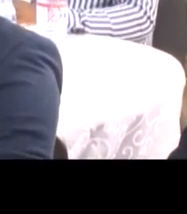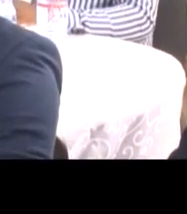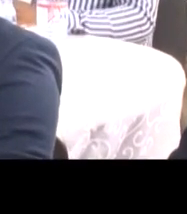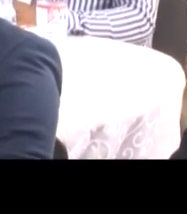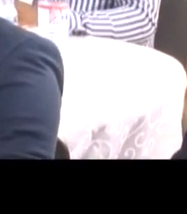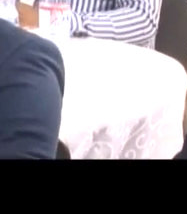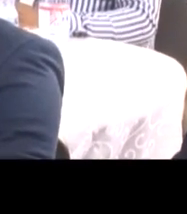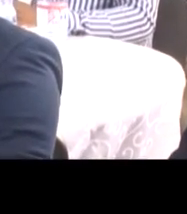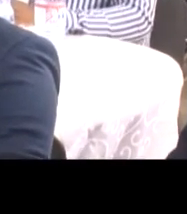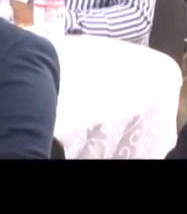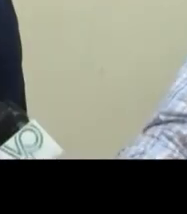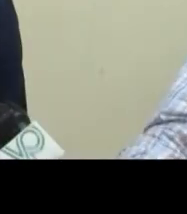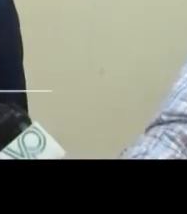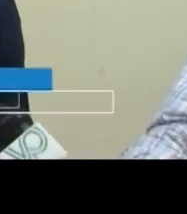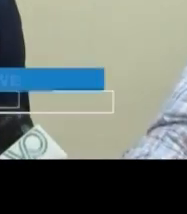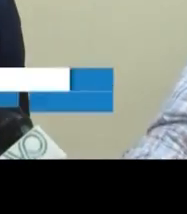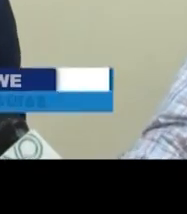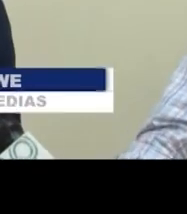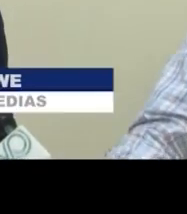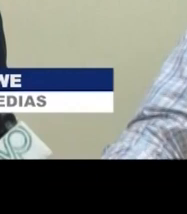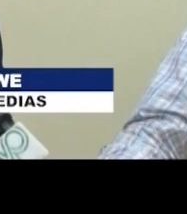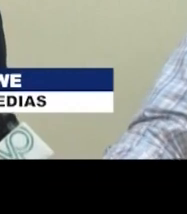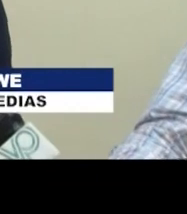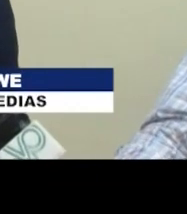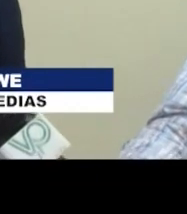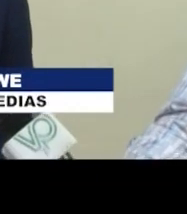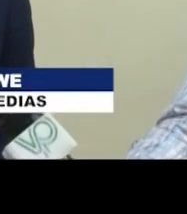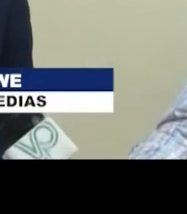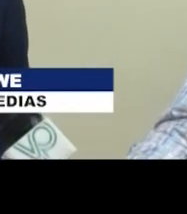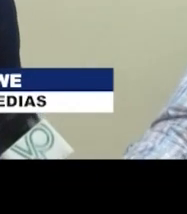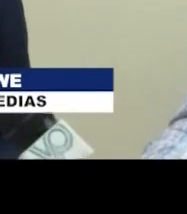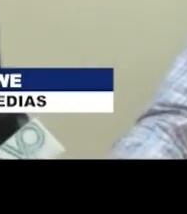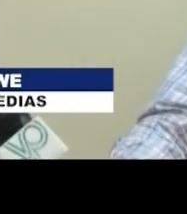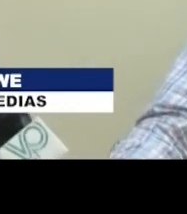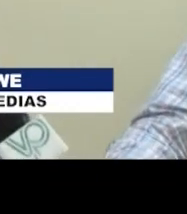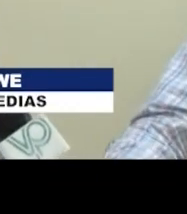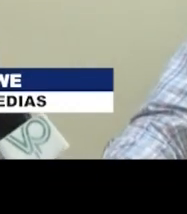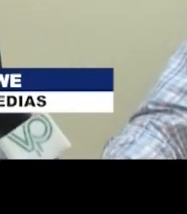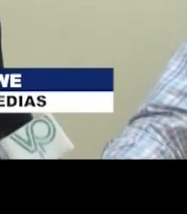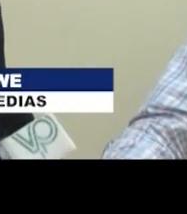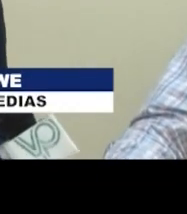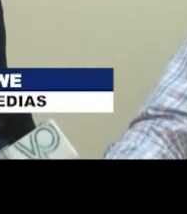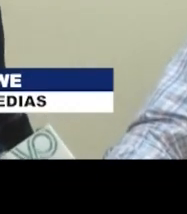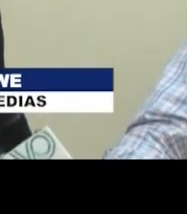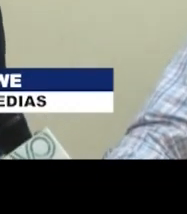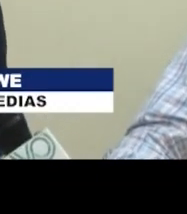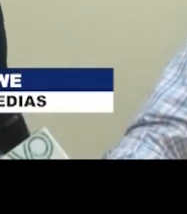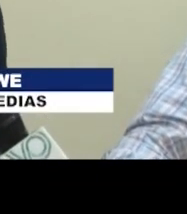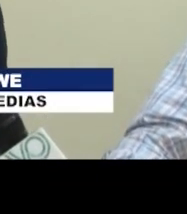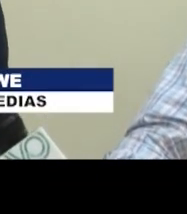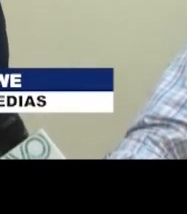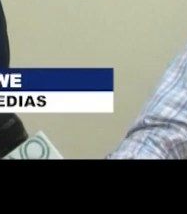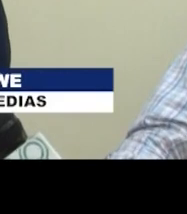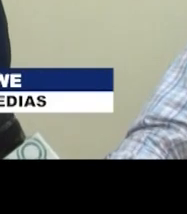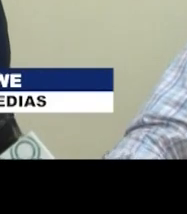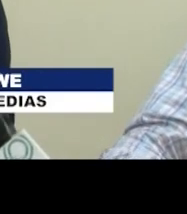journaliste à plus de professionnalisme. Et ce professionnalisme ne passerait pas sans le respect strict du code d'éthique,